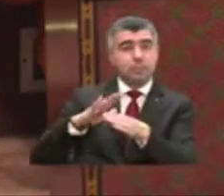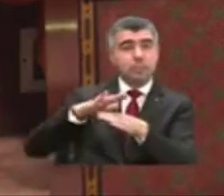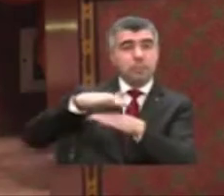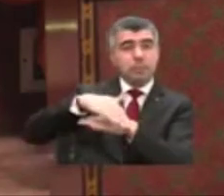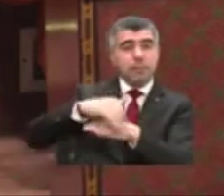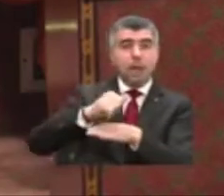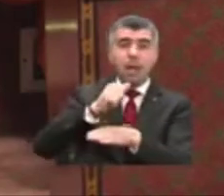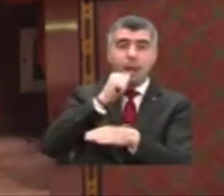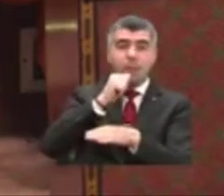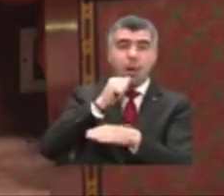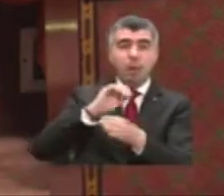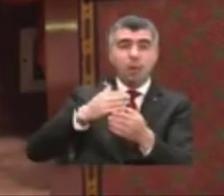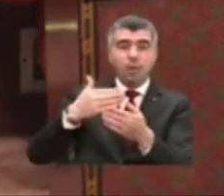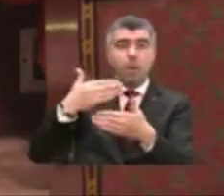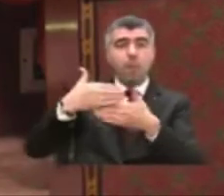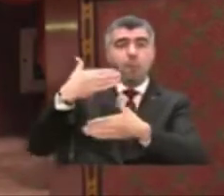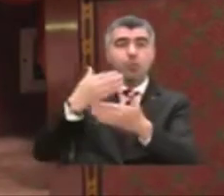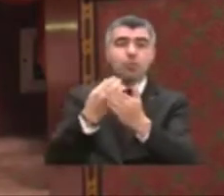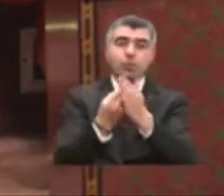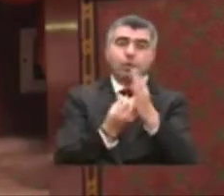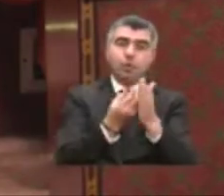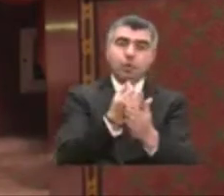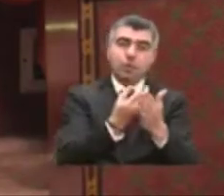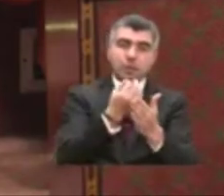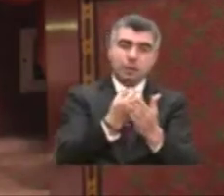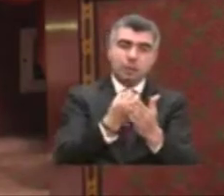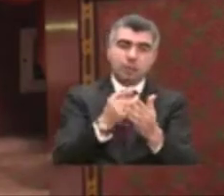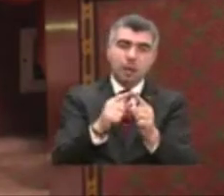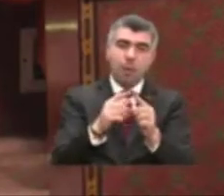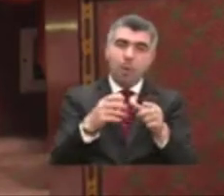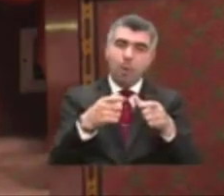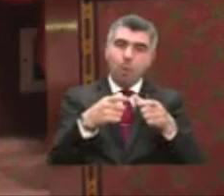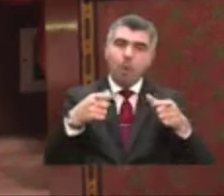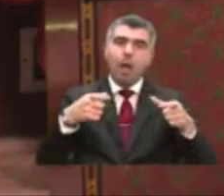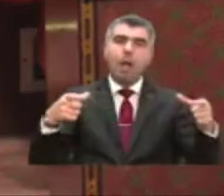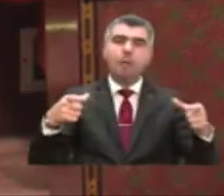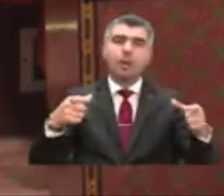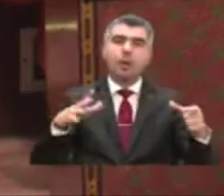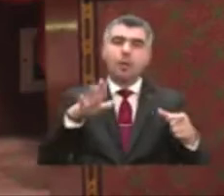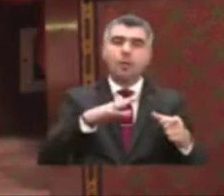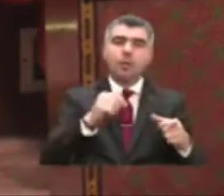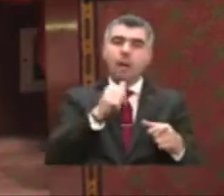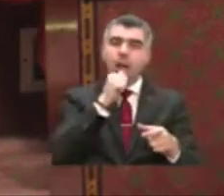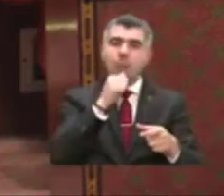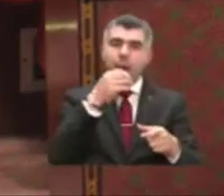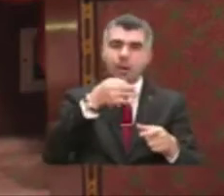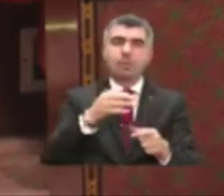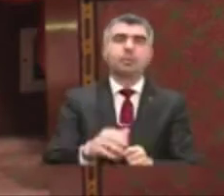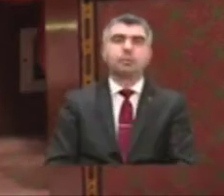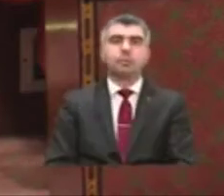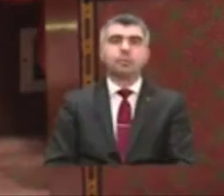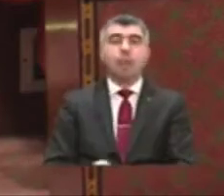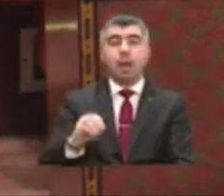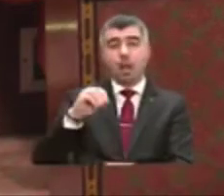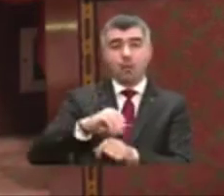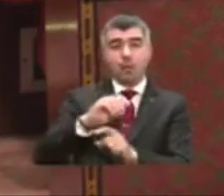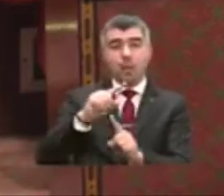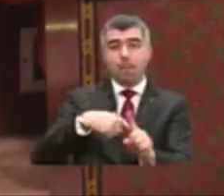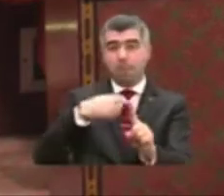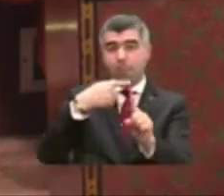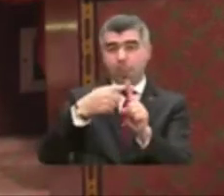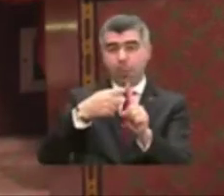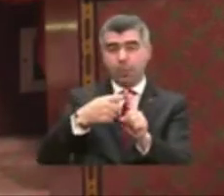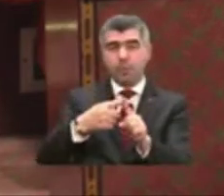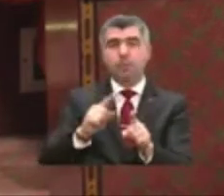المختار السوسي باش يمكننا نضمنه أن تكون عنده واحد الحقينة أكبر، وبالتالي نضمنه الماء الصالح للشرب في الإطار. كذلك تم في